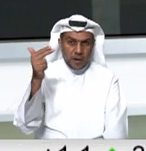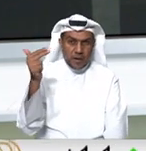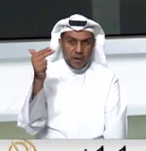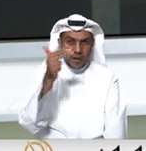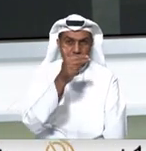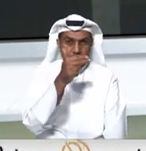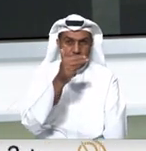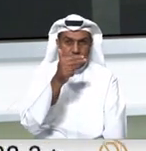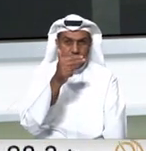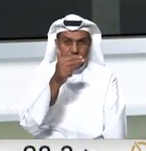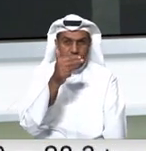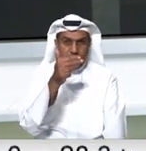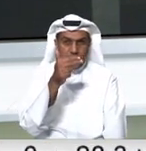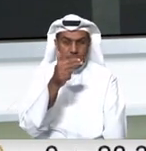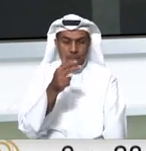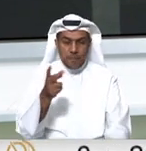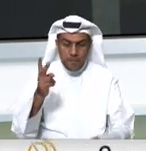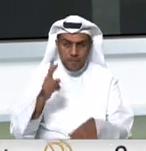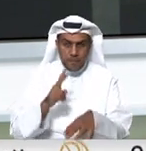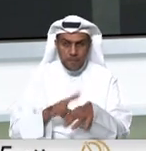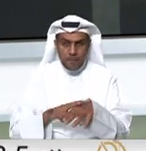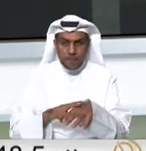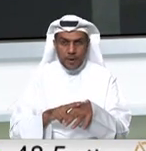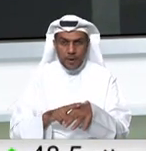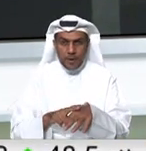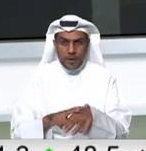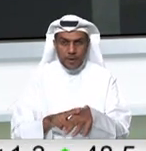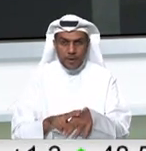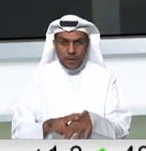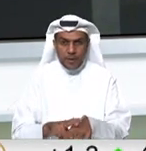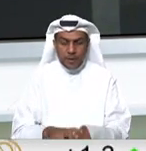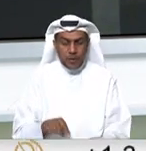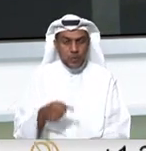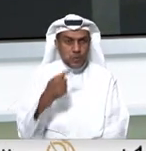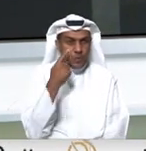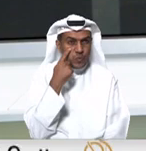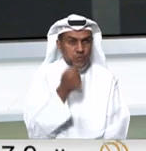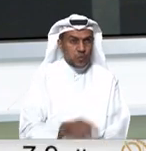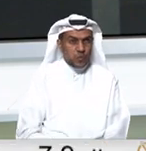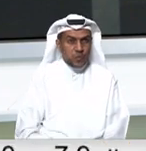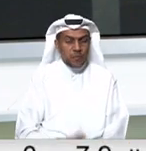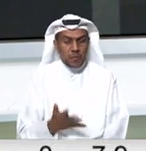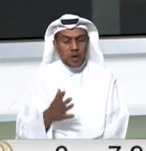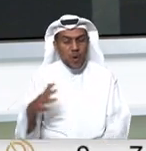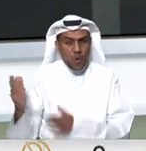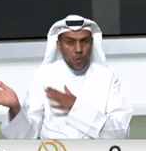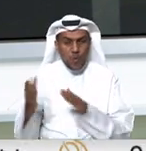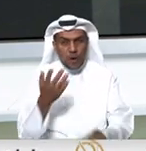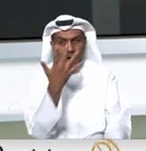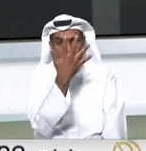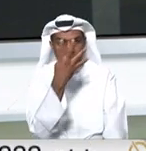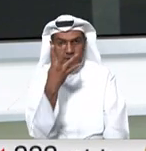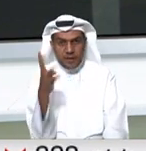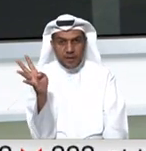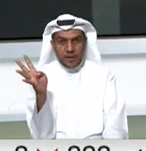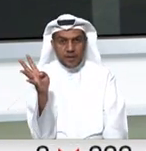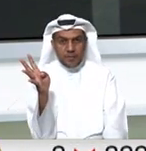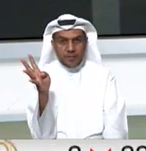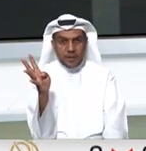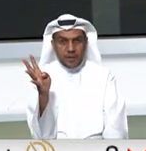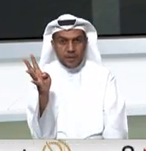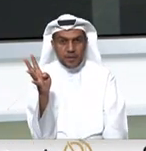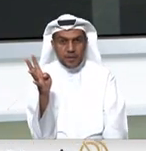والاجواء الجافه مره اخرى متوقع نشاط على فترات مثل ما نلاحظه المشاهدين قد سرعه الرياح الى 45 كيلو متر ساعه